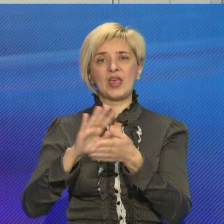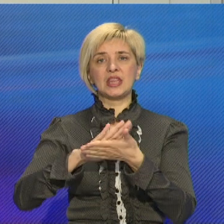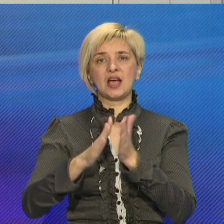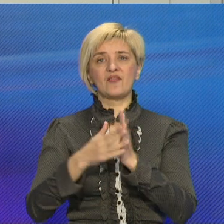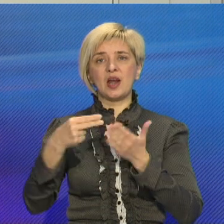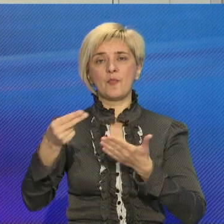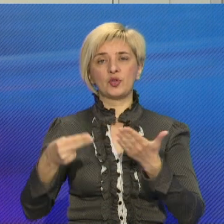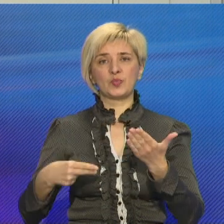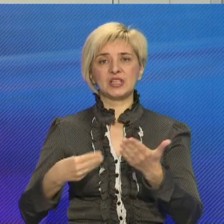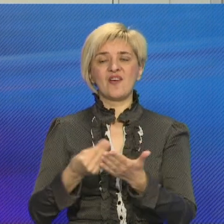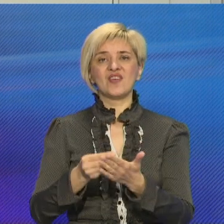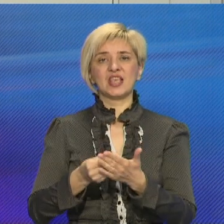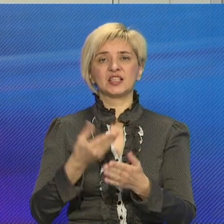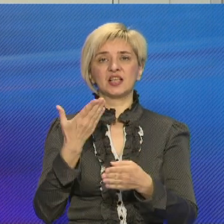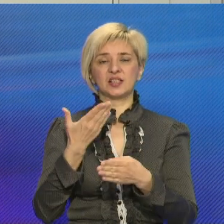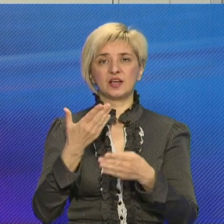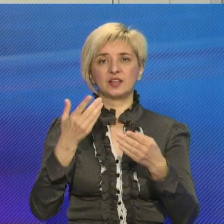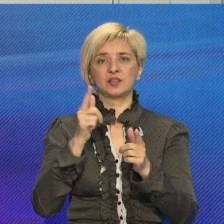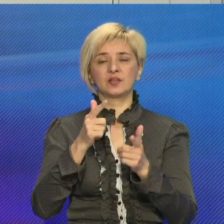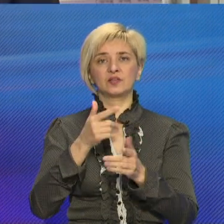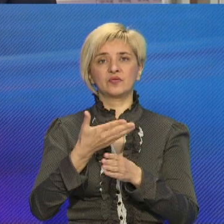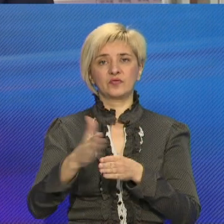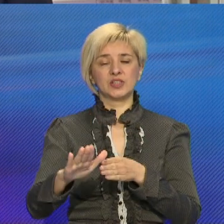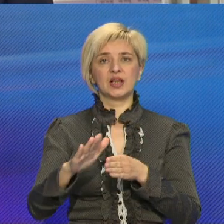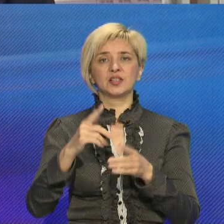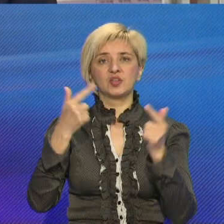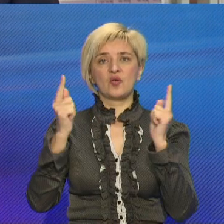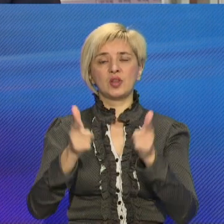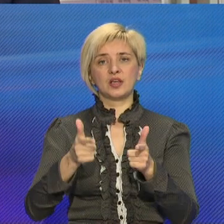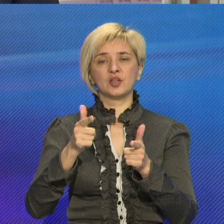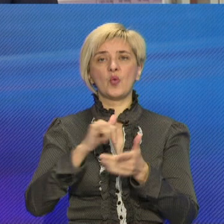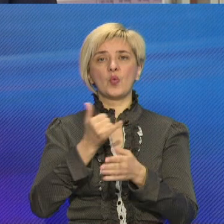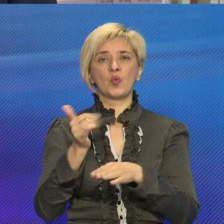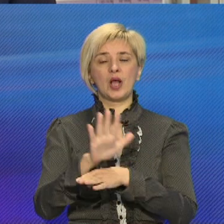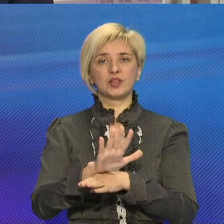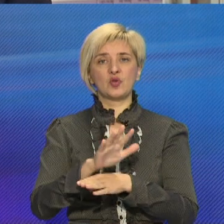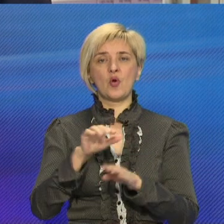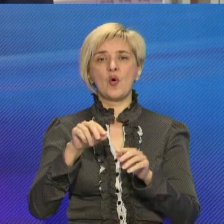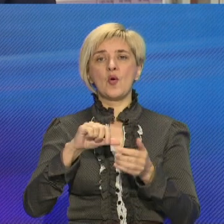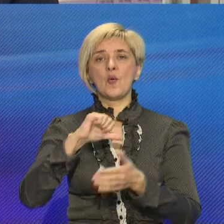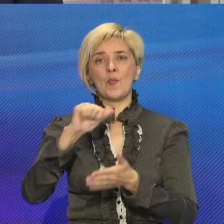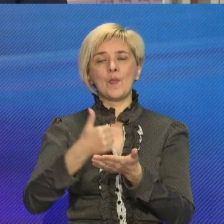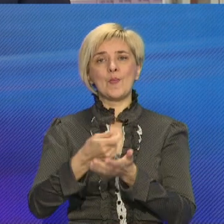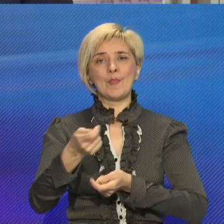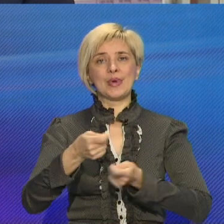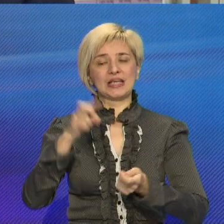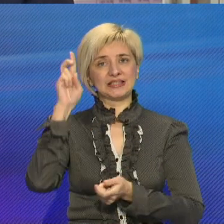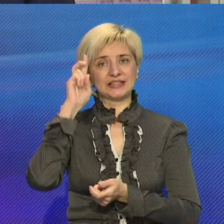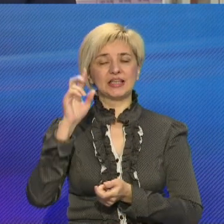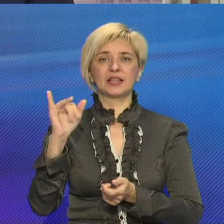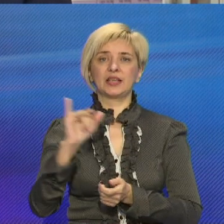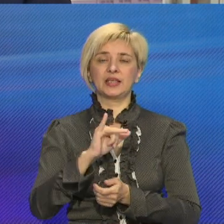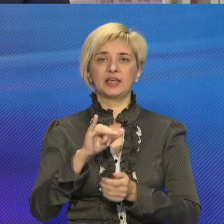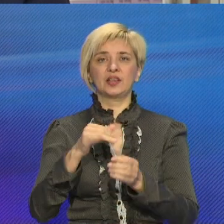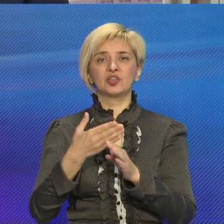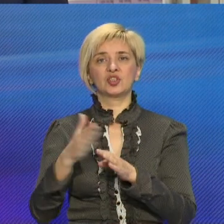подписаны, финансирование, часть идет согласно указу президента. В рамках госинвестпрограммы часть будет предусмотрено с местных бюджетов,